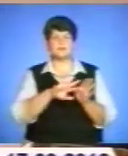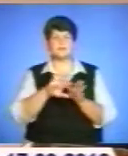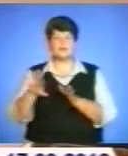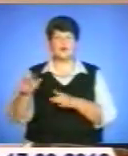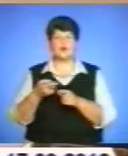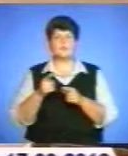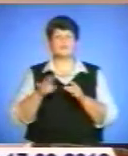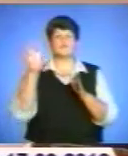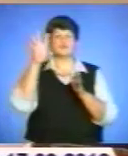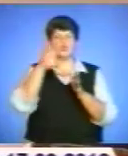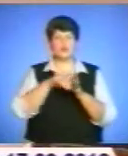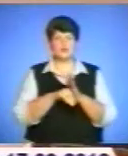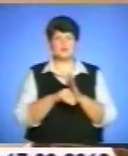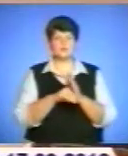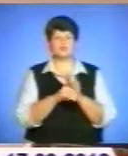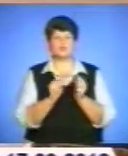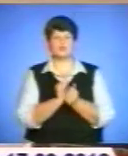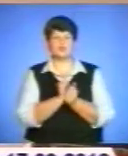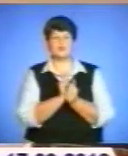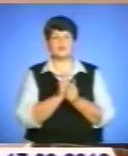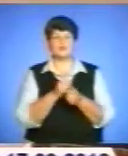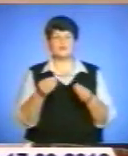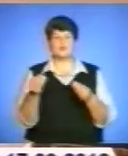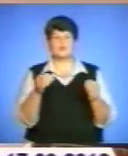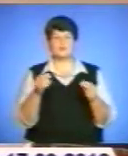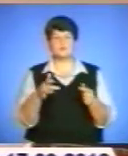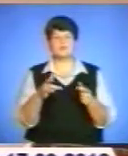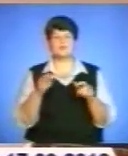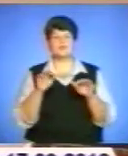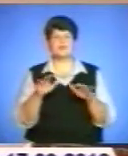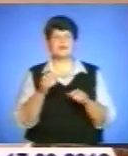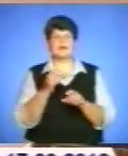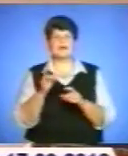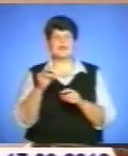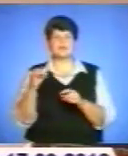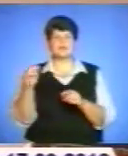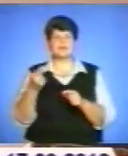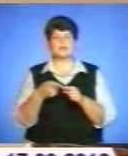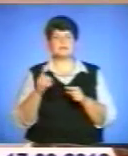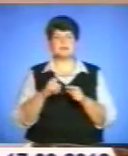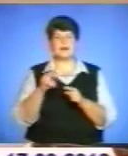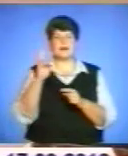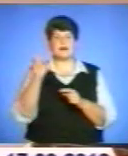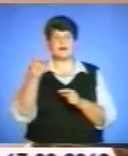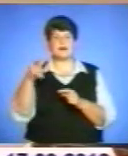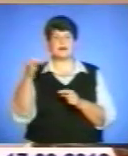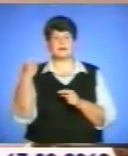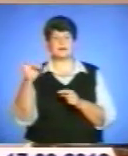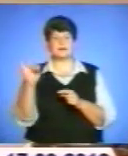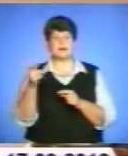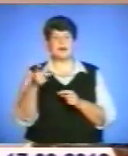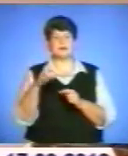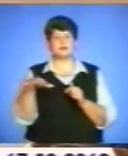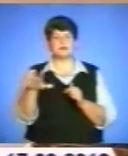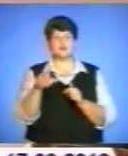вносимо ту косуміш. Я буду говорити в діючих речовинах, це в нас іде калію діючої речовини на гектар